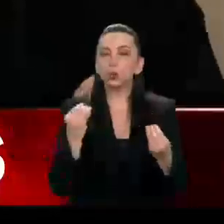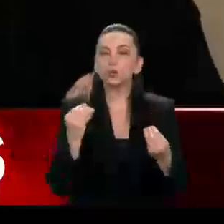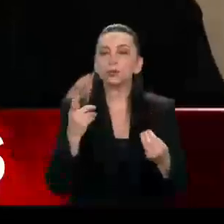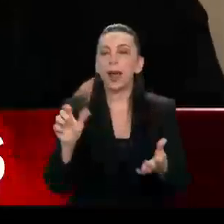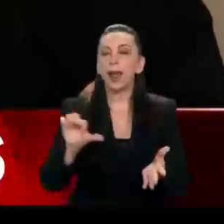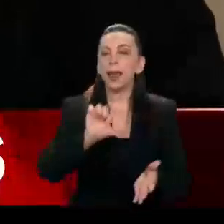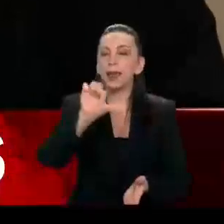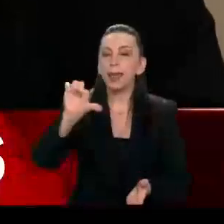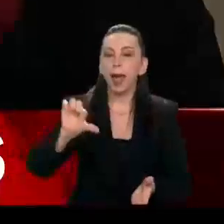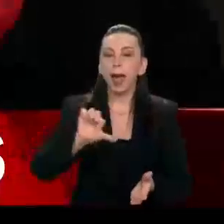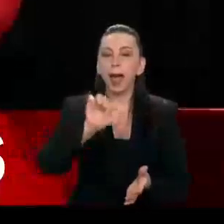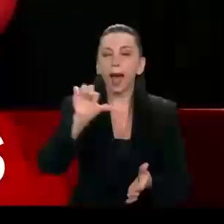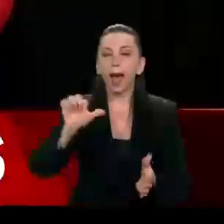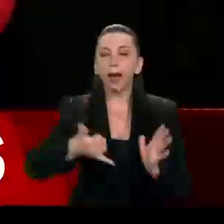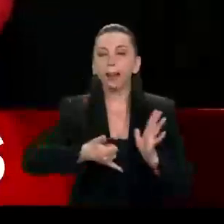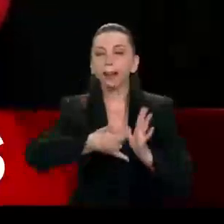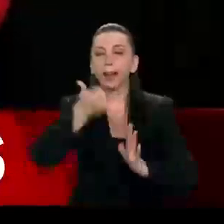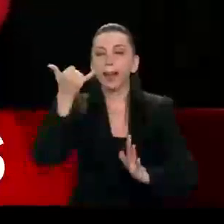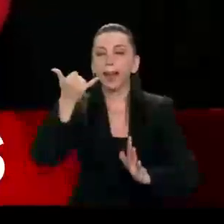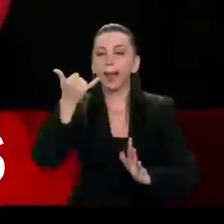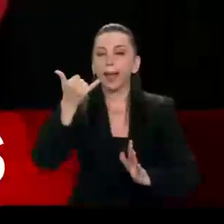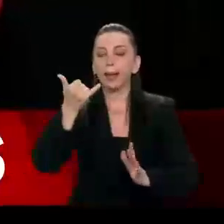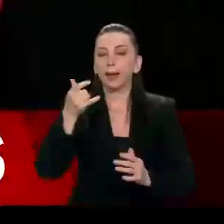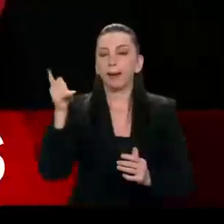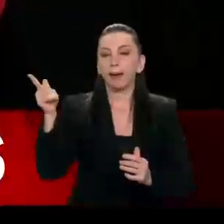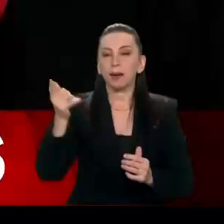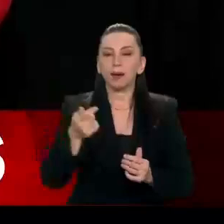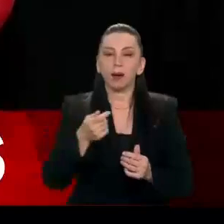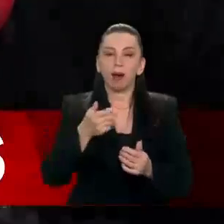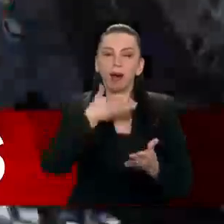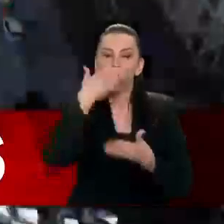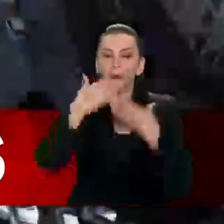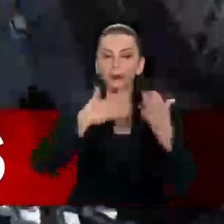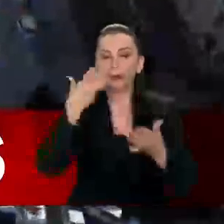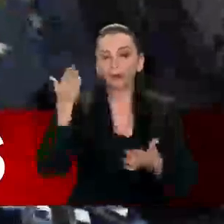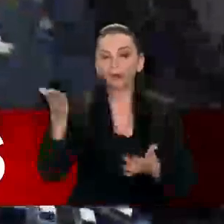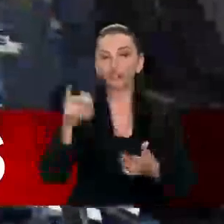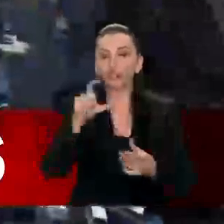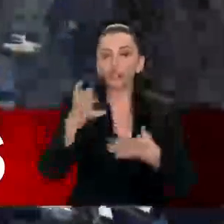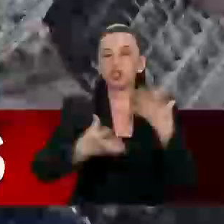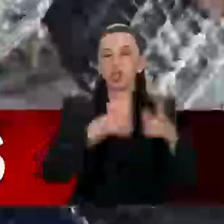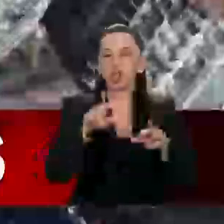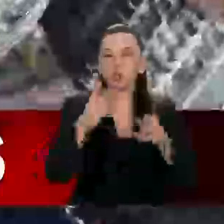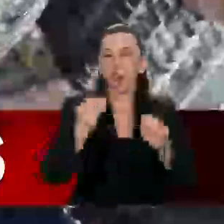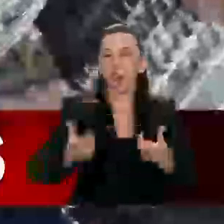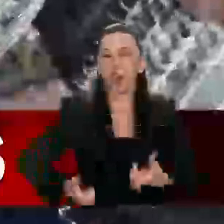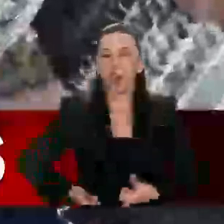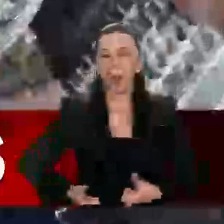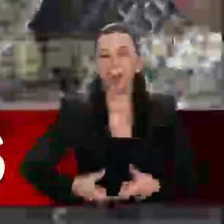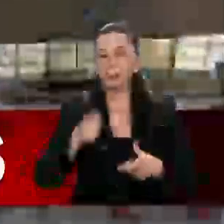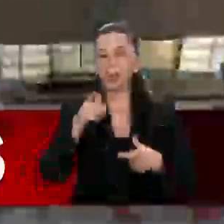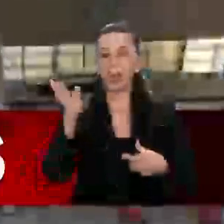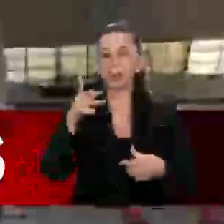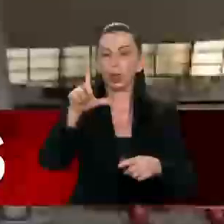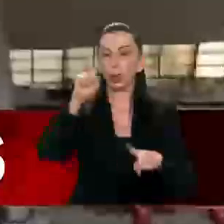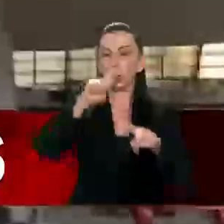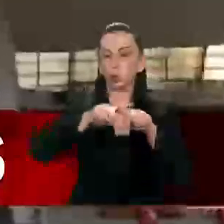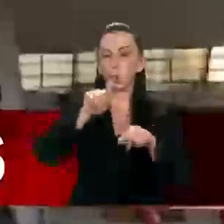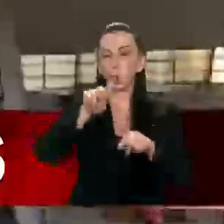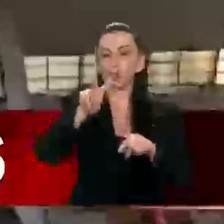ballandıra ballandıra anlattılar. Cennetten bir köşe, cehennem oldu. Hatay Antakya'nın en lüks rezidansıydı Rönesans. 12